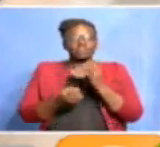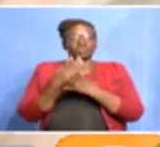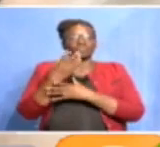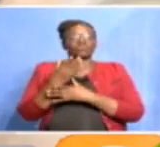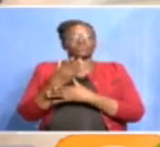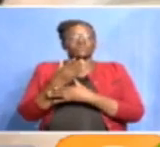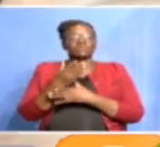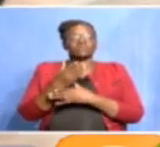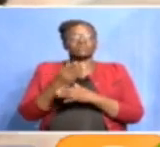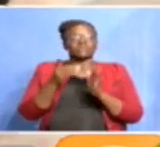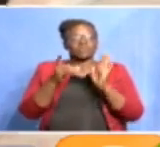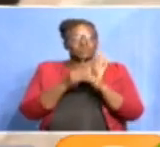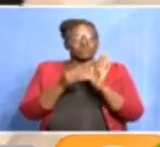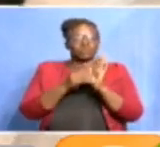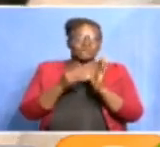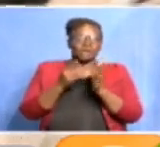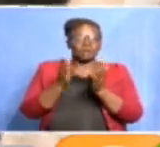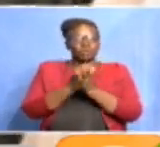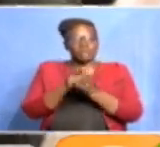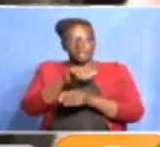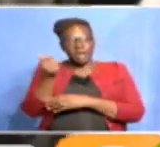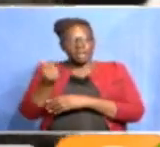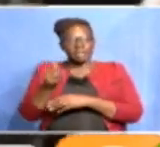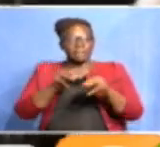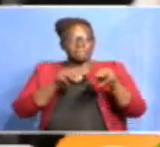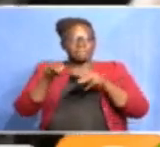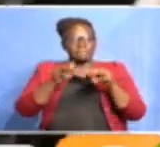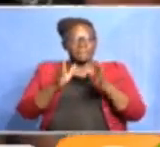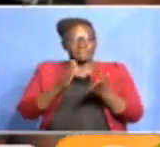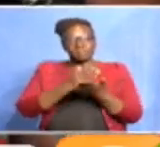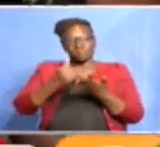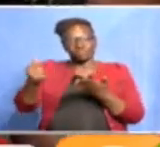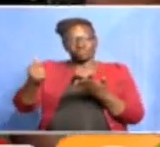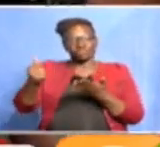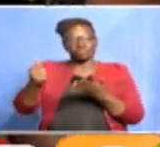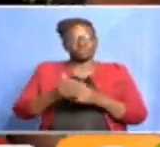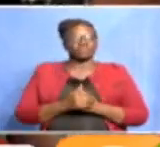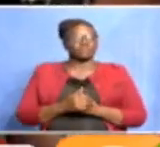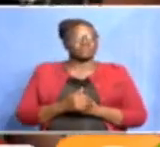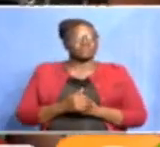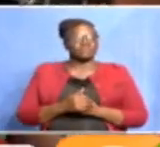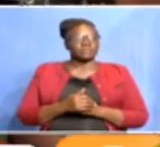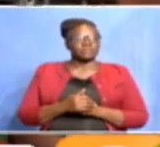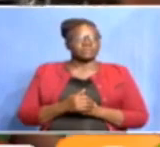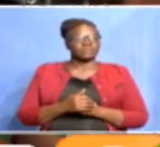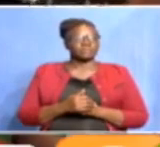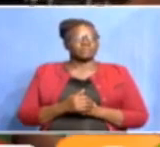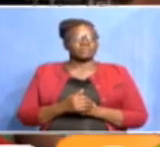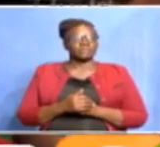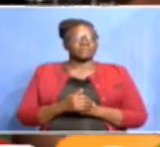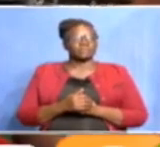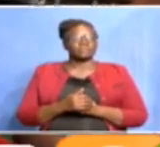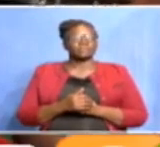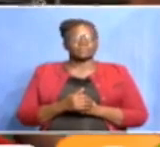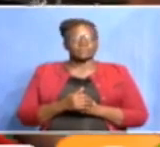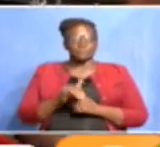kusimamishwa kazi kwa baadhi ya wasimamizi wa hospitali hiyo. Wale walingatuliwa